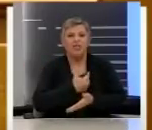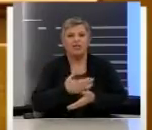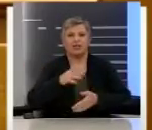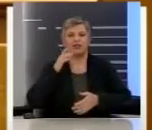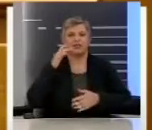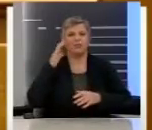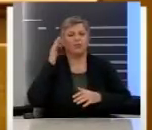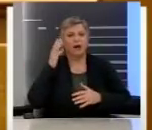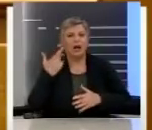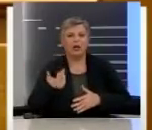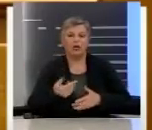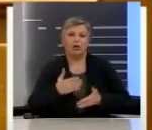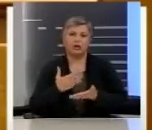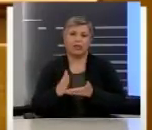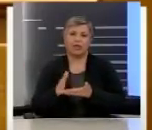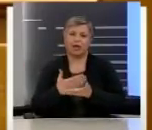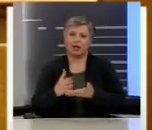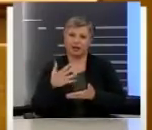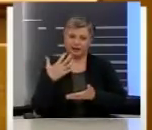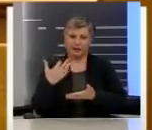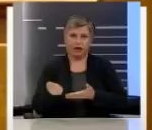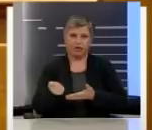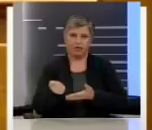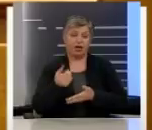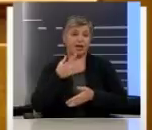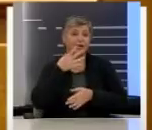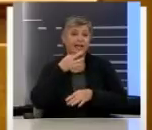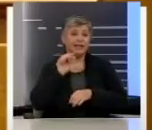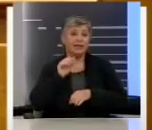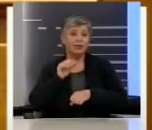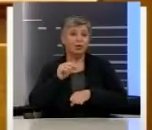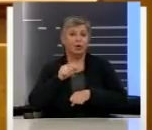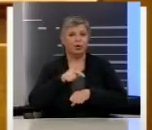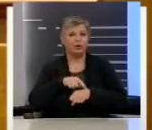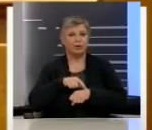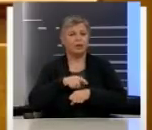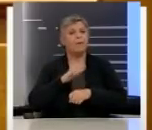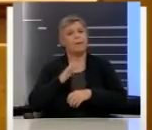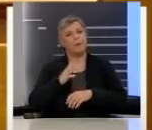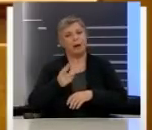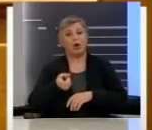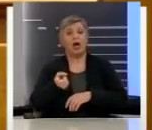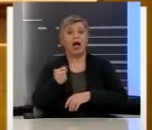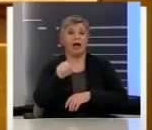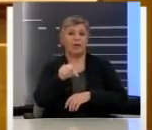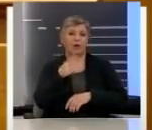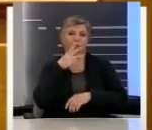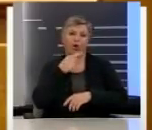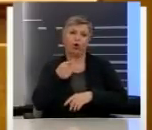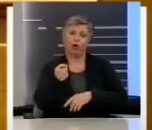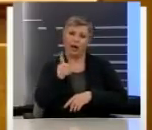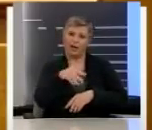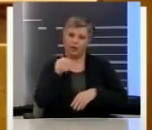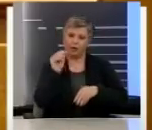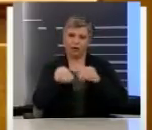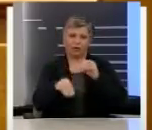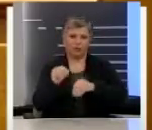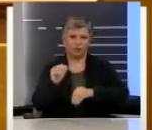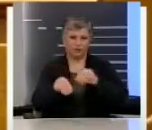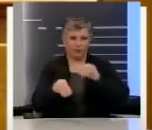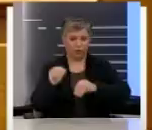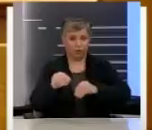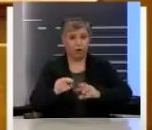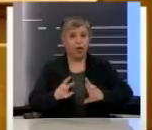τους. Σήμερα λοιπόν, αύριο μάλλον που είναι η ψηφοφορία, ελπίζω με